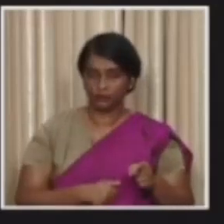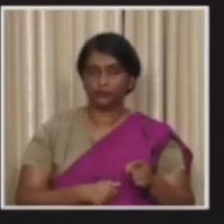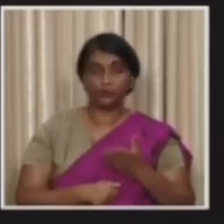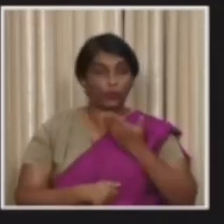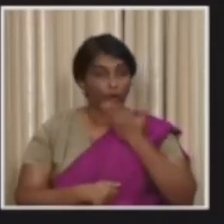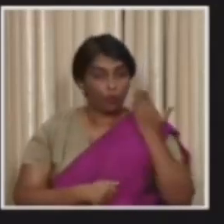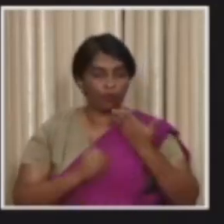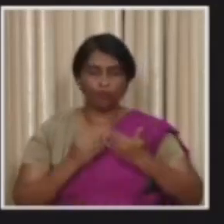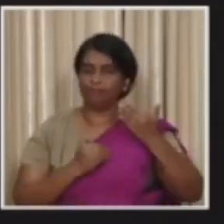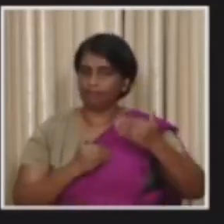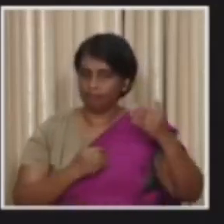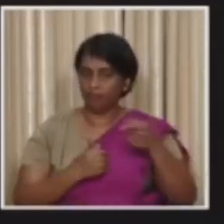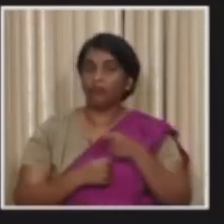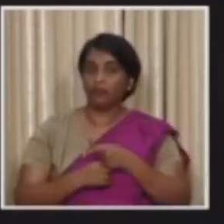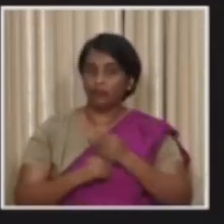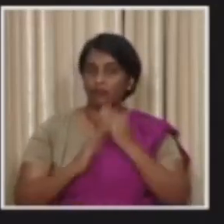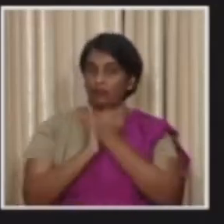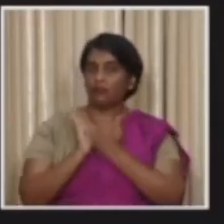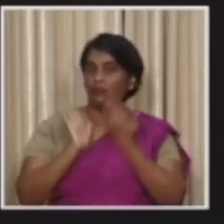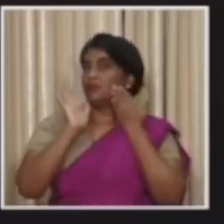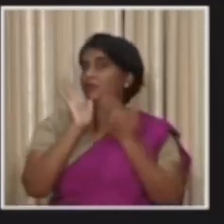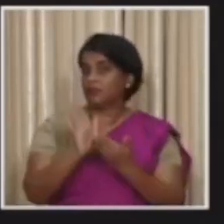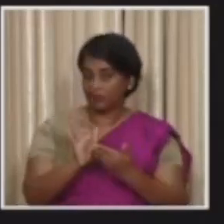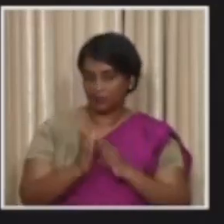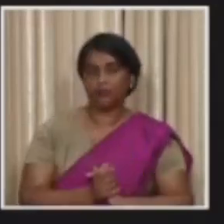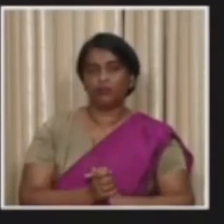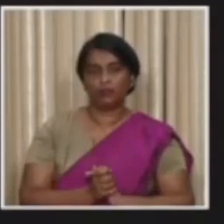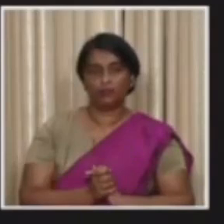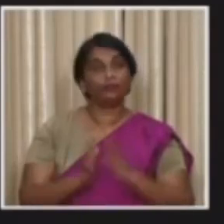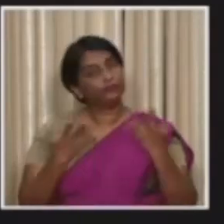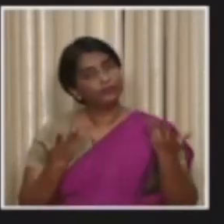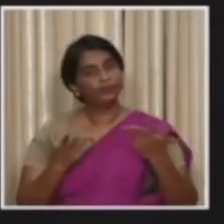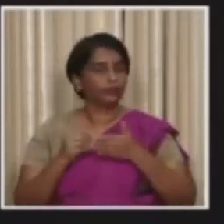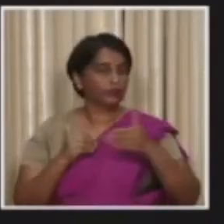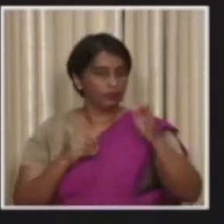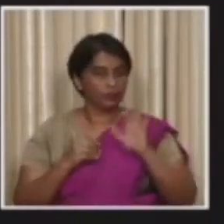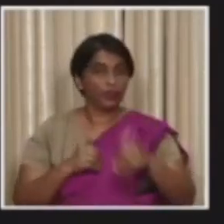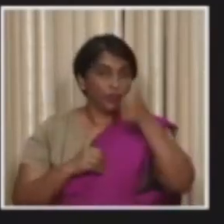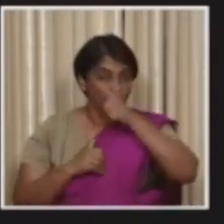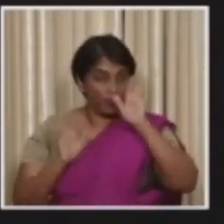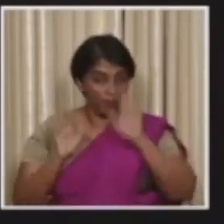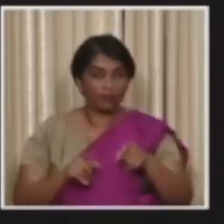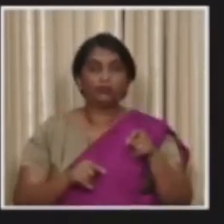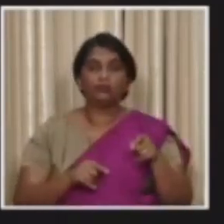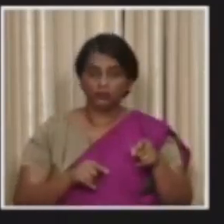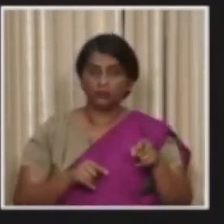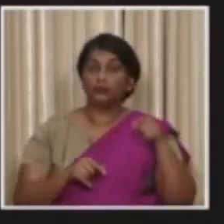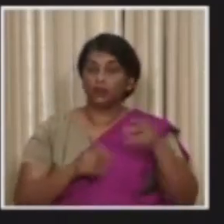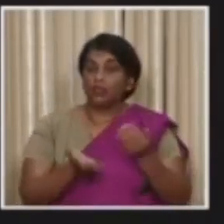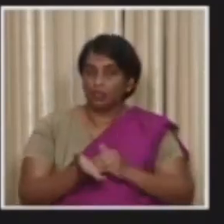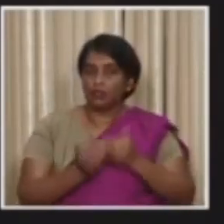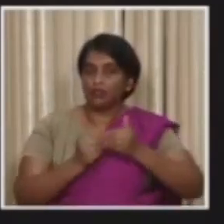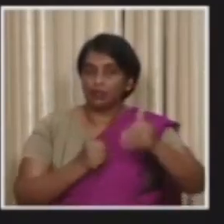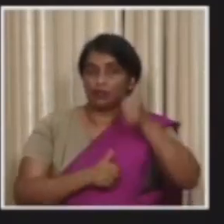puluan taram durata, ekarmu idripat kerana tuol. Datang sidda benne, horun natara, meya tawat thorek